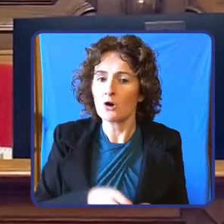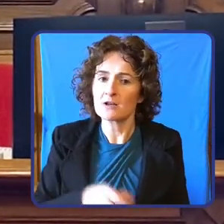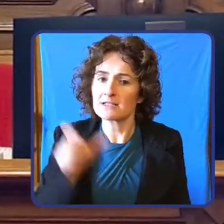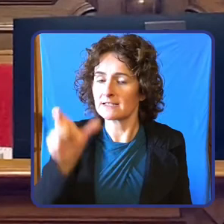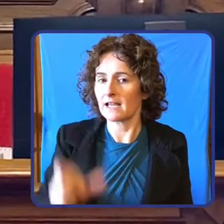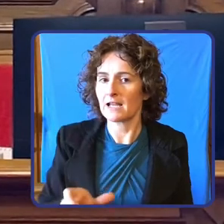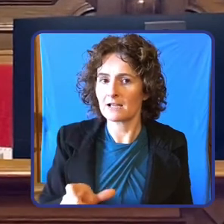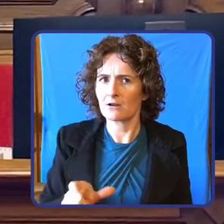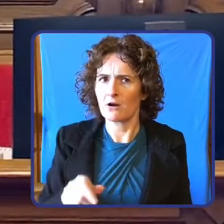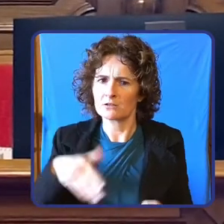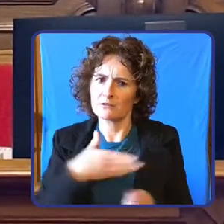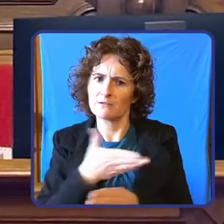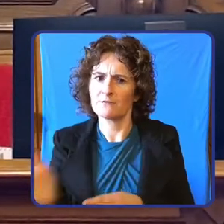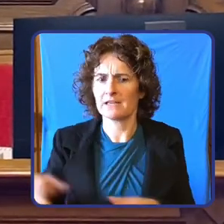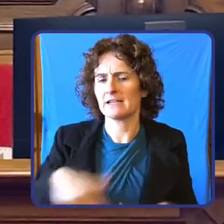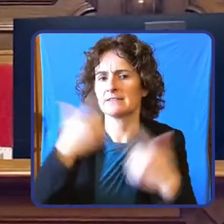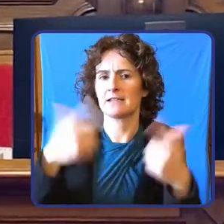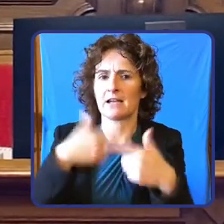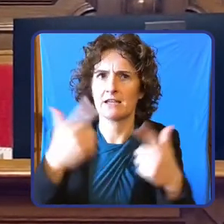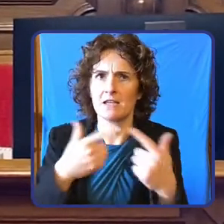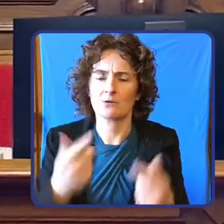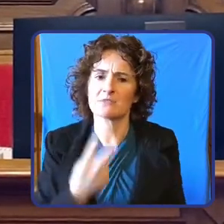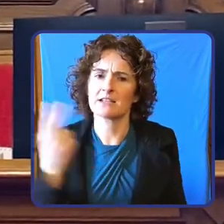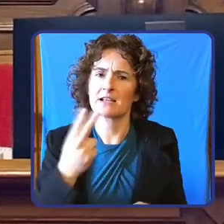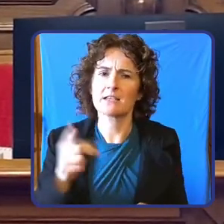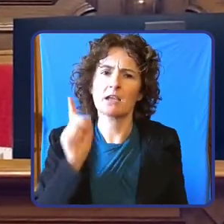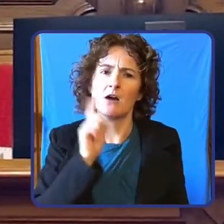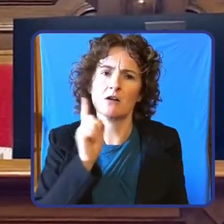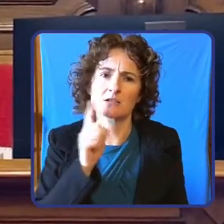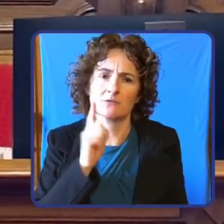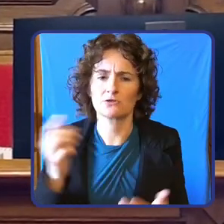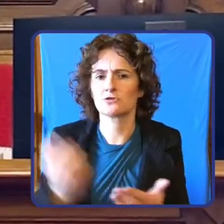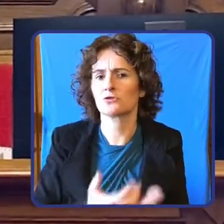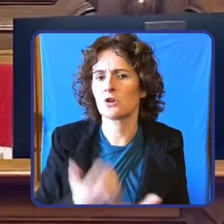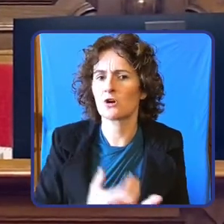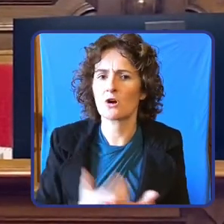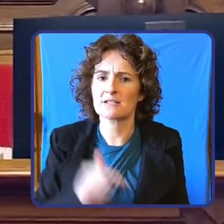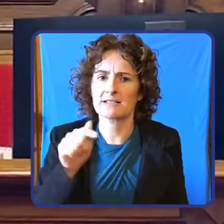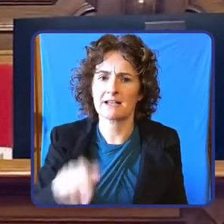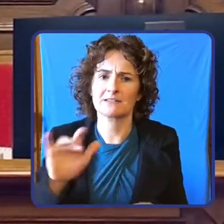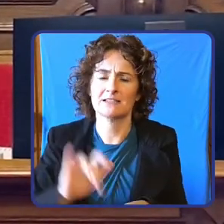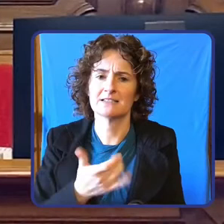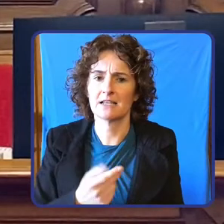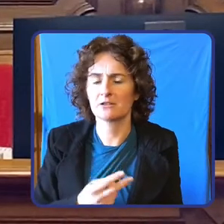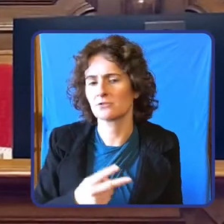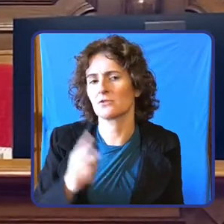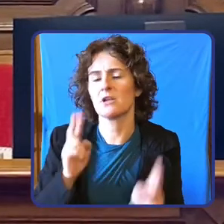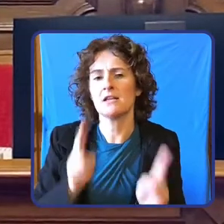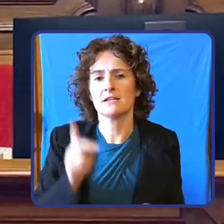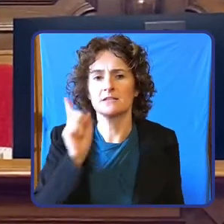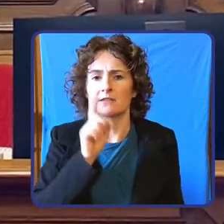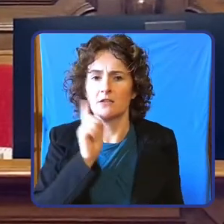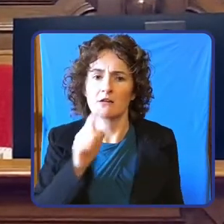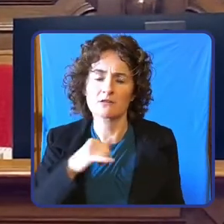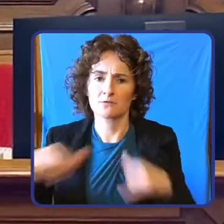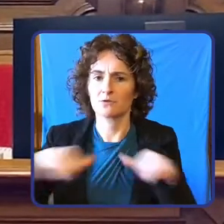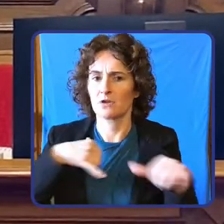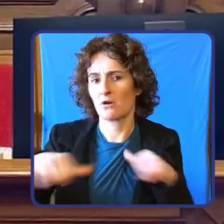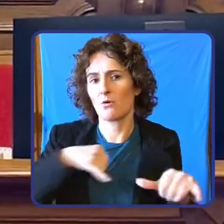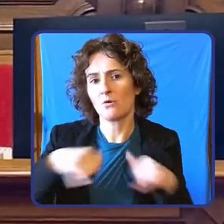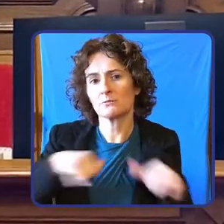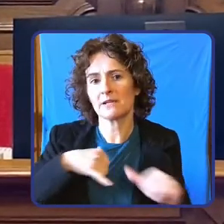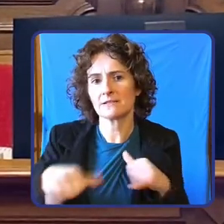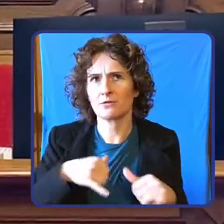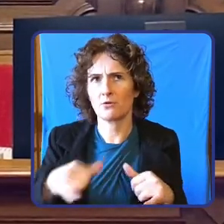önöknek köszönhető. Ki az, aki hazudozott arról, hogy a gazdákat ez érinti? Ki az, aki hazudozott arról, hogy a Vásárhelyi